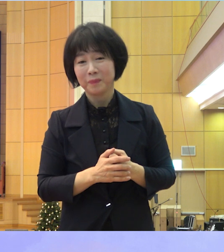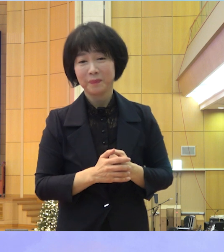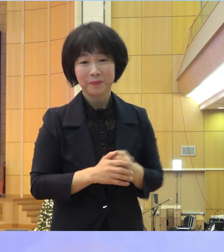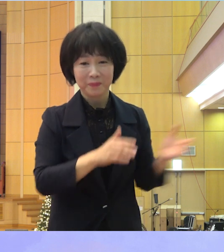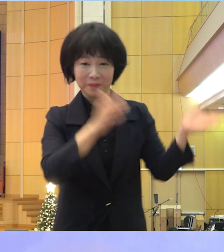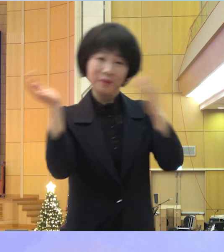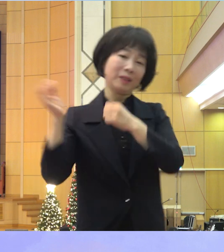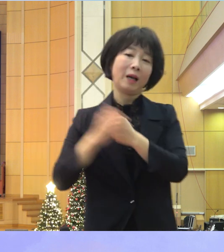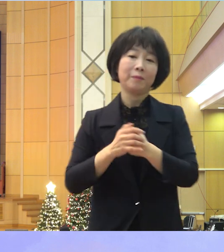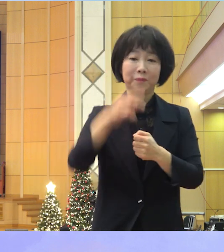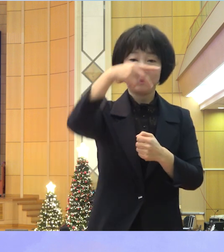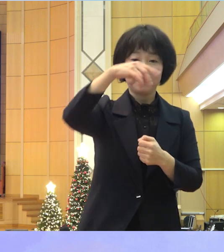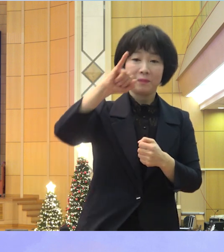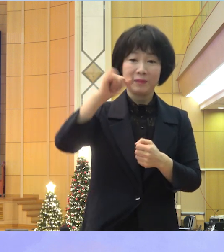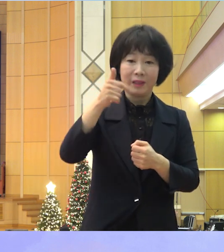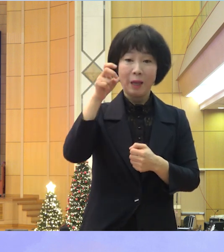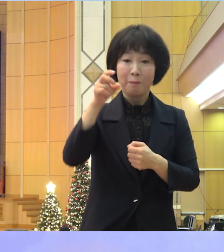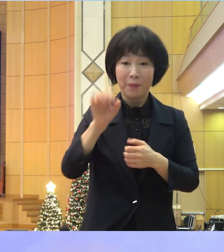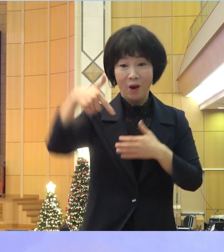신명기 5장 29절에,